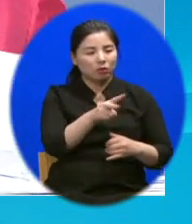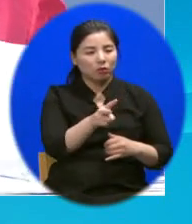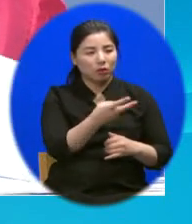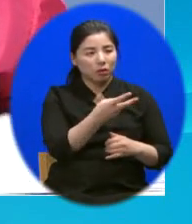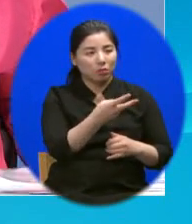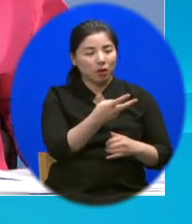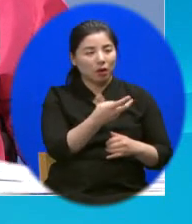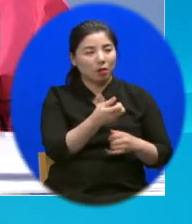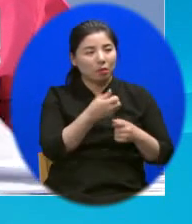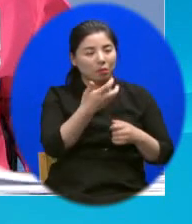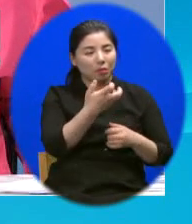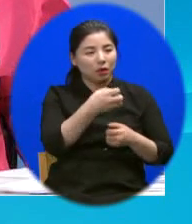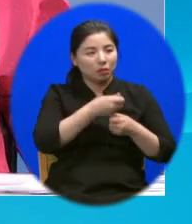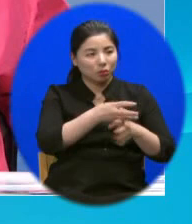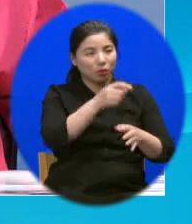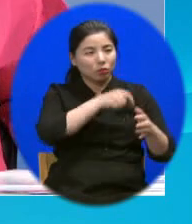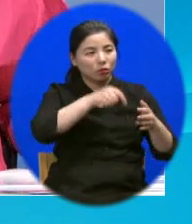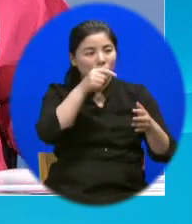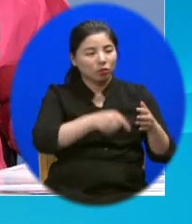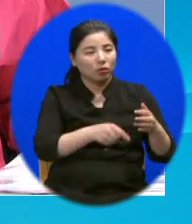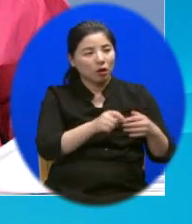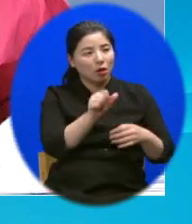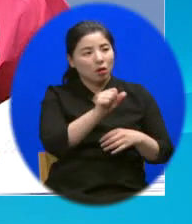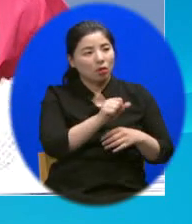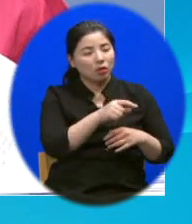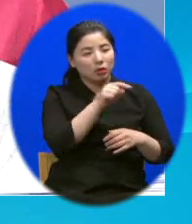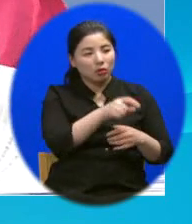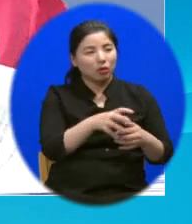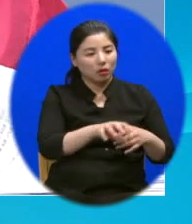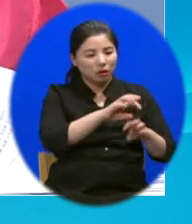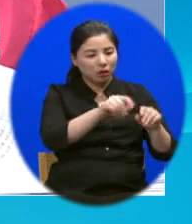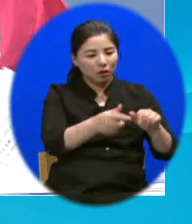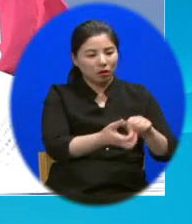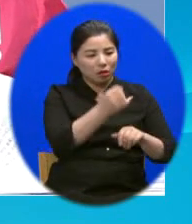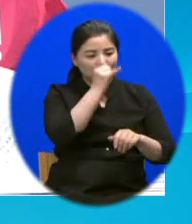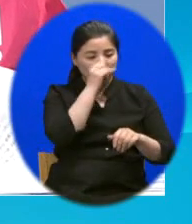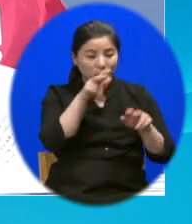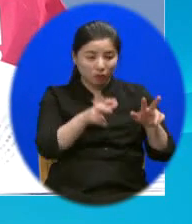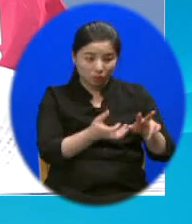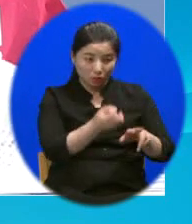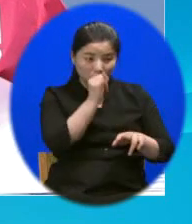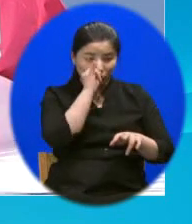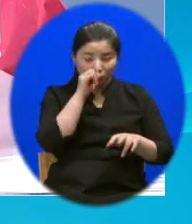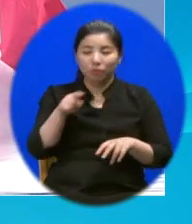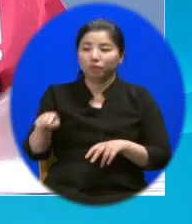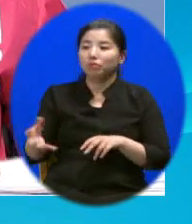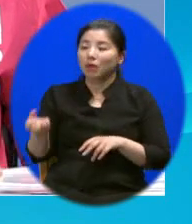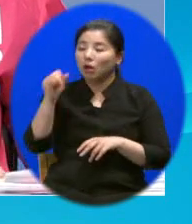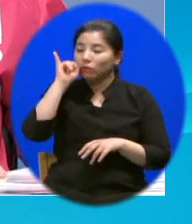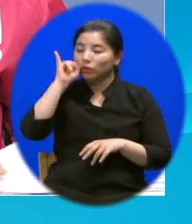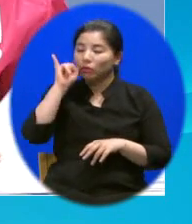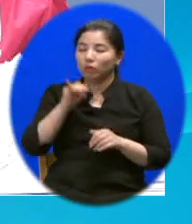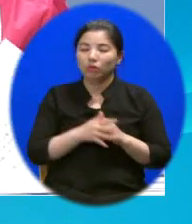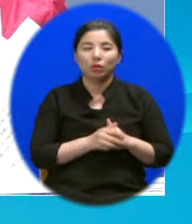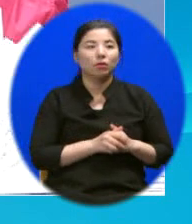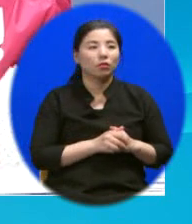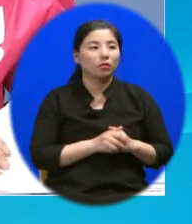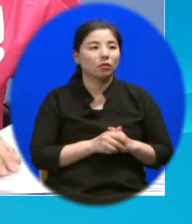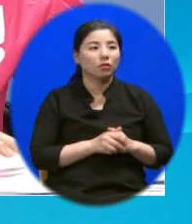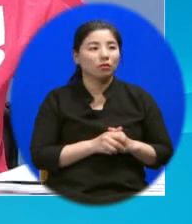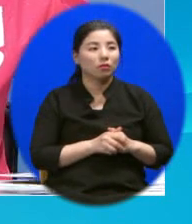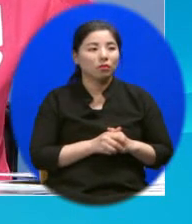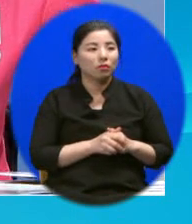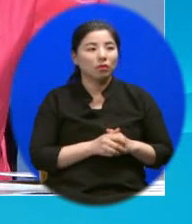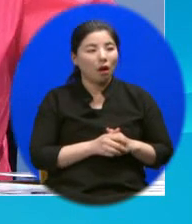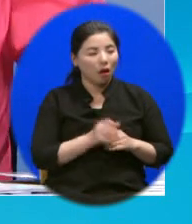1500평 해 땅을 그 가지고 계신 걸로 이렇게 돼 있는데 지금도 가지고 계신 살고 있습니다 아